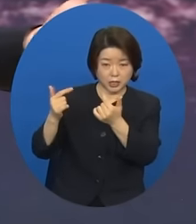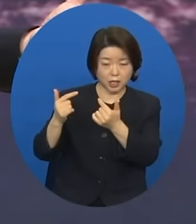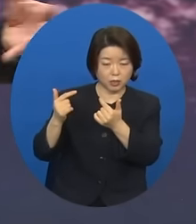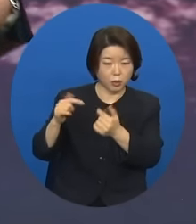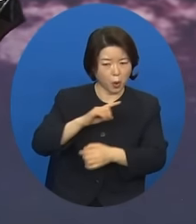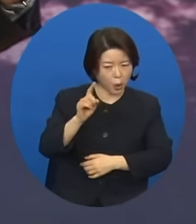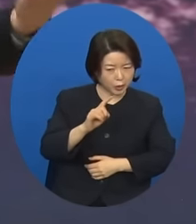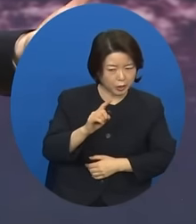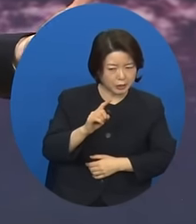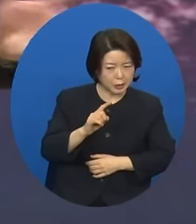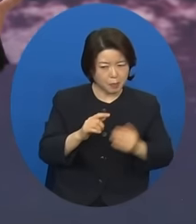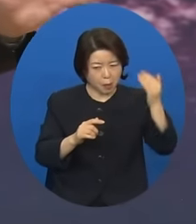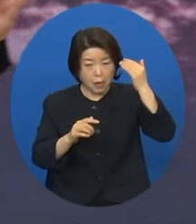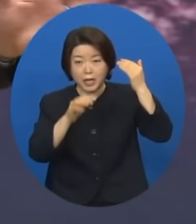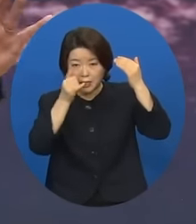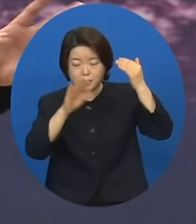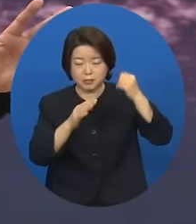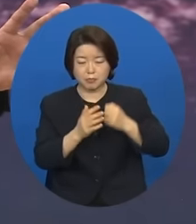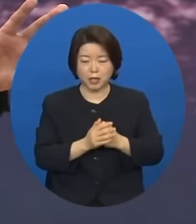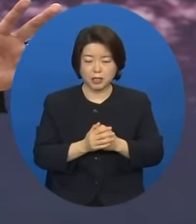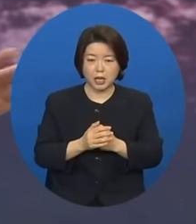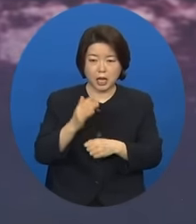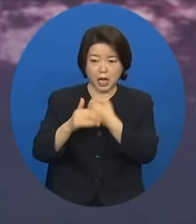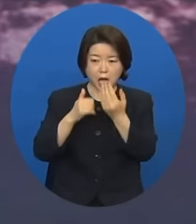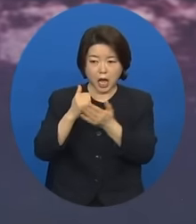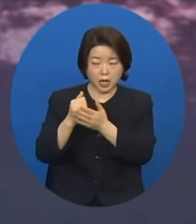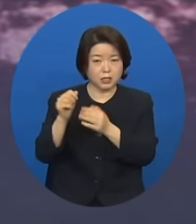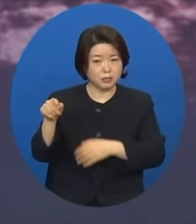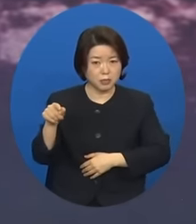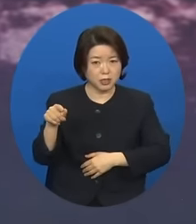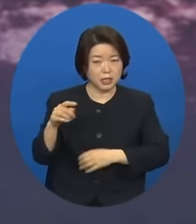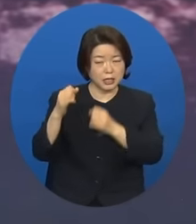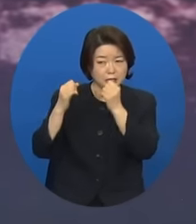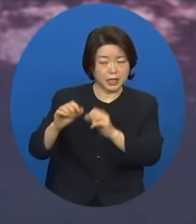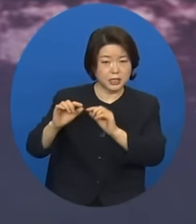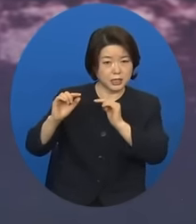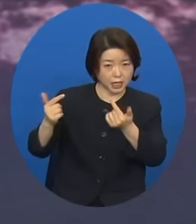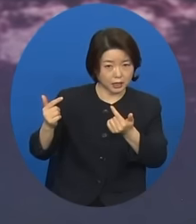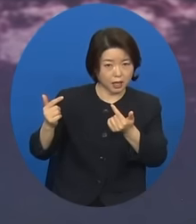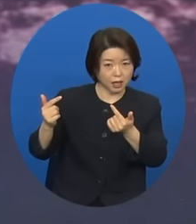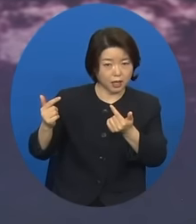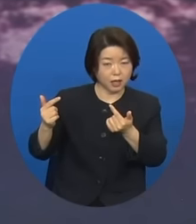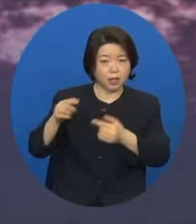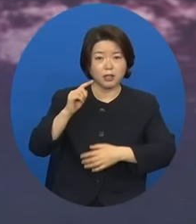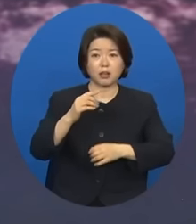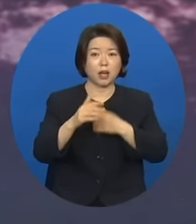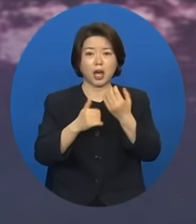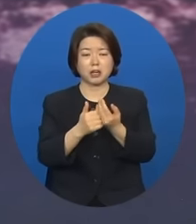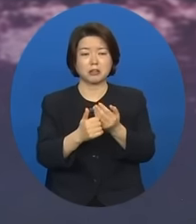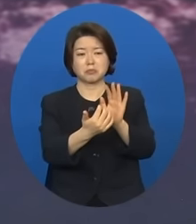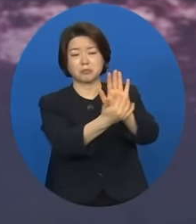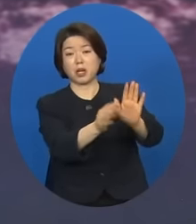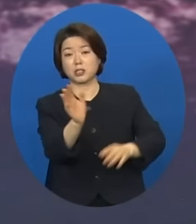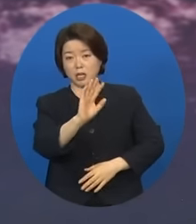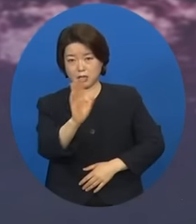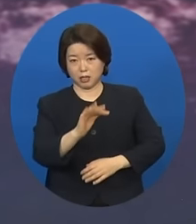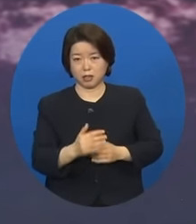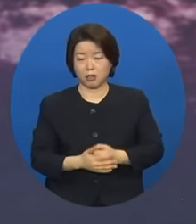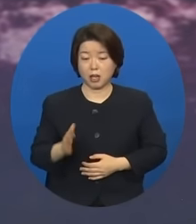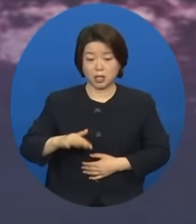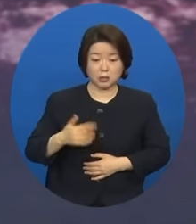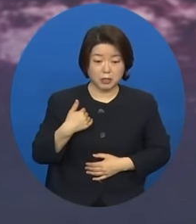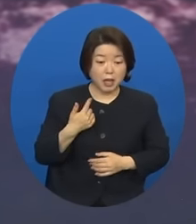하나의 덤이지만 계시지 않다라는 것은 우리 여기서 다루지 않겠습니다 왜냐면 이삭은 하나님을 부정하진 않아요 그렇지만 지금은 그가